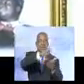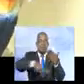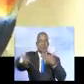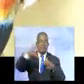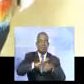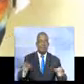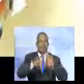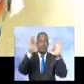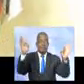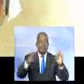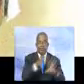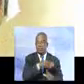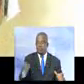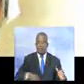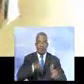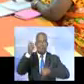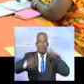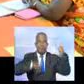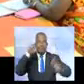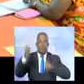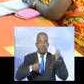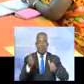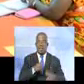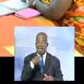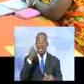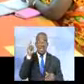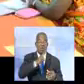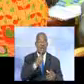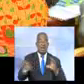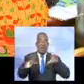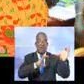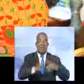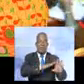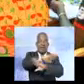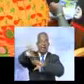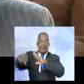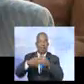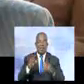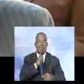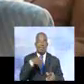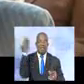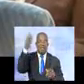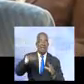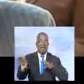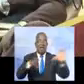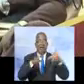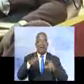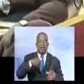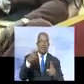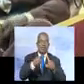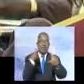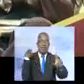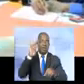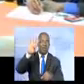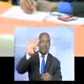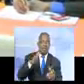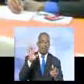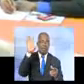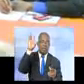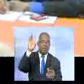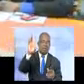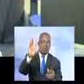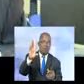Festival international des théâtres sans frontières, FITSAC, se déroulera du 4 au 6 décembre prochain. Et c'est le quartier Abata